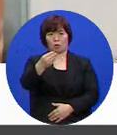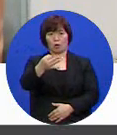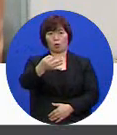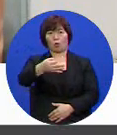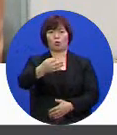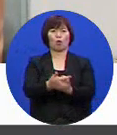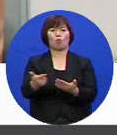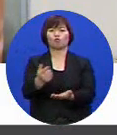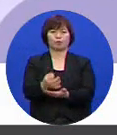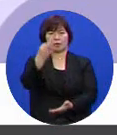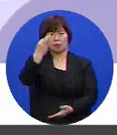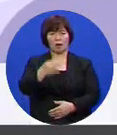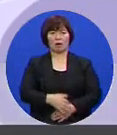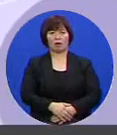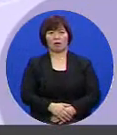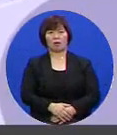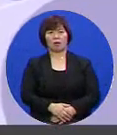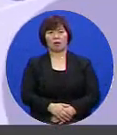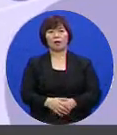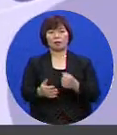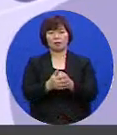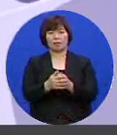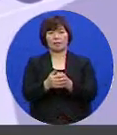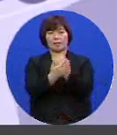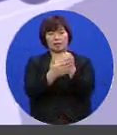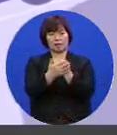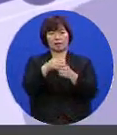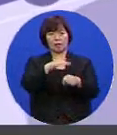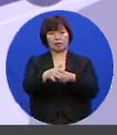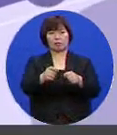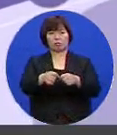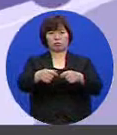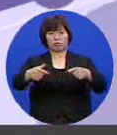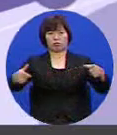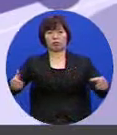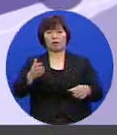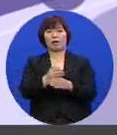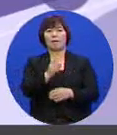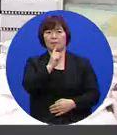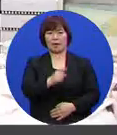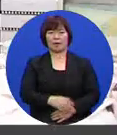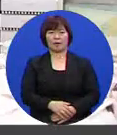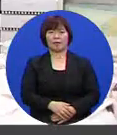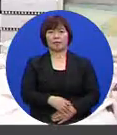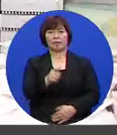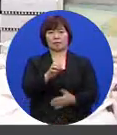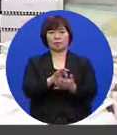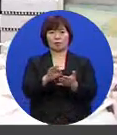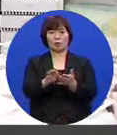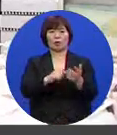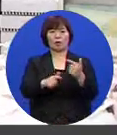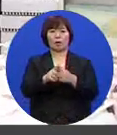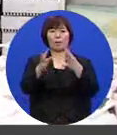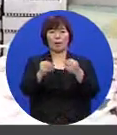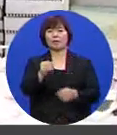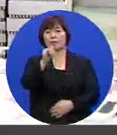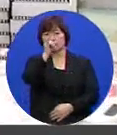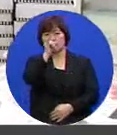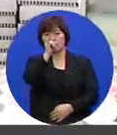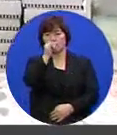89만이라는 돈은 너무나 비싸다. 이런 렌털 서비스가 빠르게 커지고 있습니다. 렌탈 시장은 점점 넓어지고